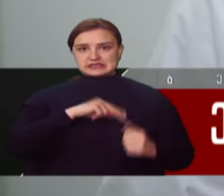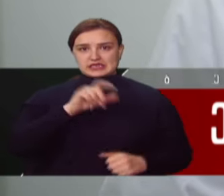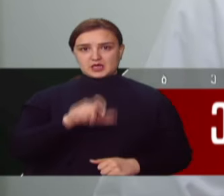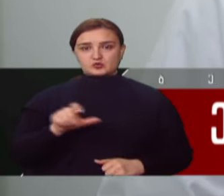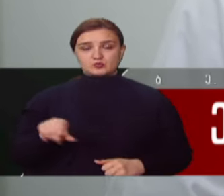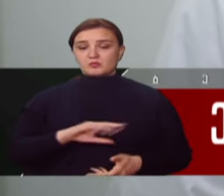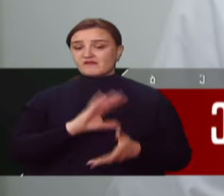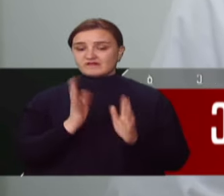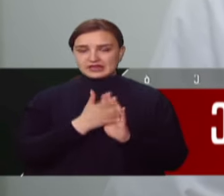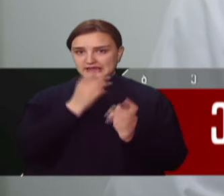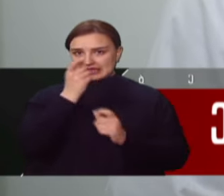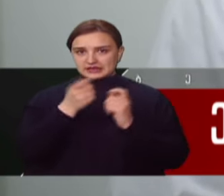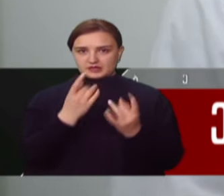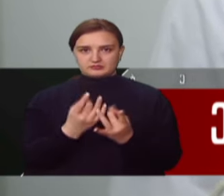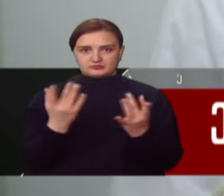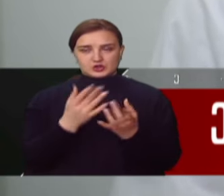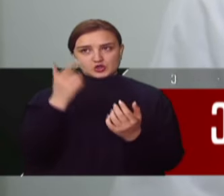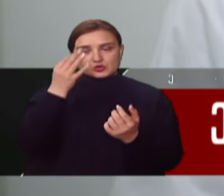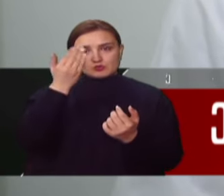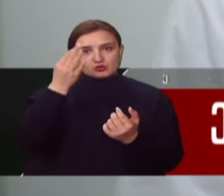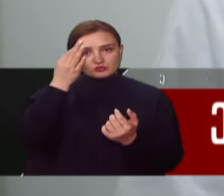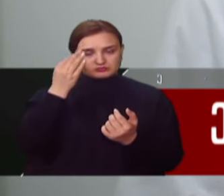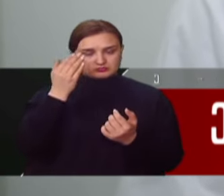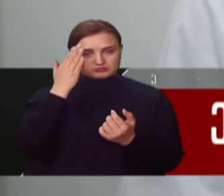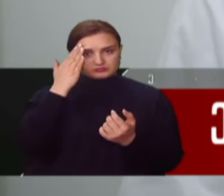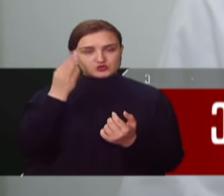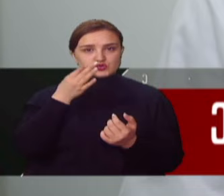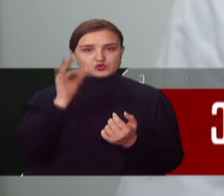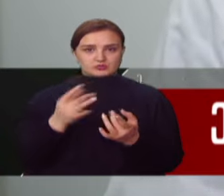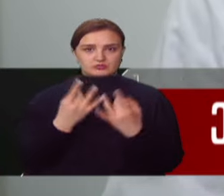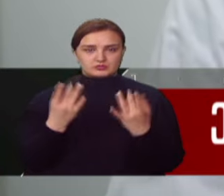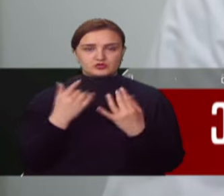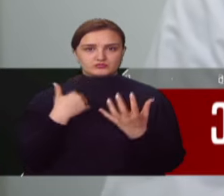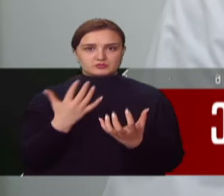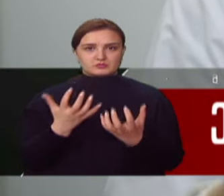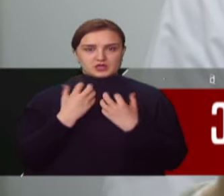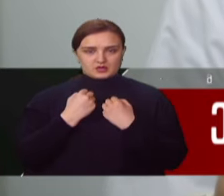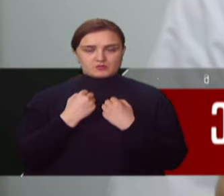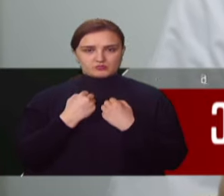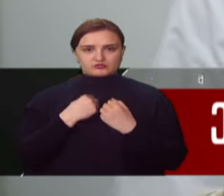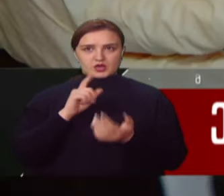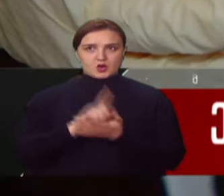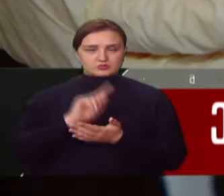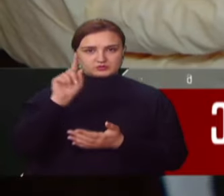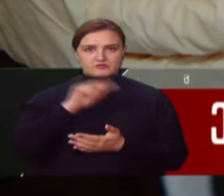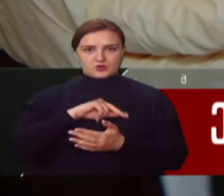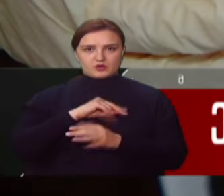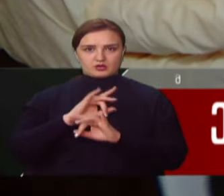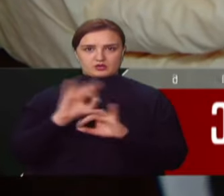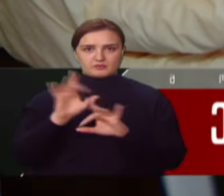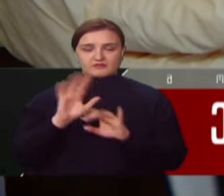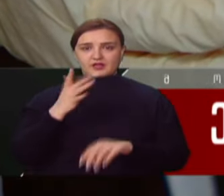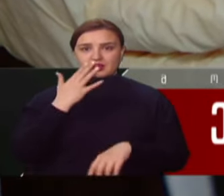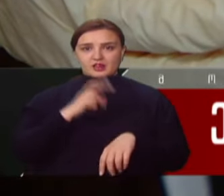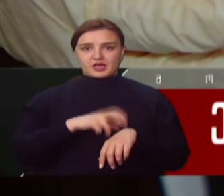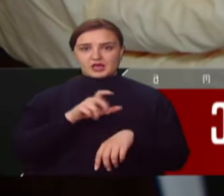იმისათვის, რომ ყველა დეტალს გვიზიარებენ და ცოდნას გვიღრმავენ. მიღებულ ცოდნას აუცილებლად გავუზიარებ ჩემს კოლეგებს ტაჯიკეთში. უცხოელი